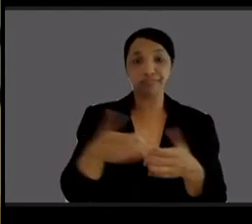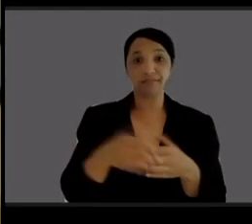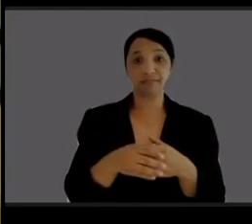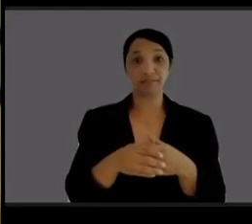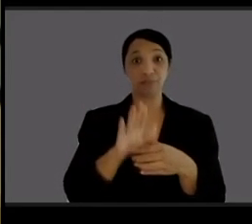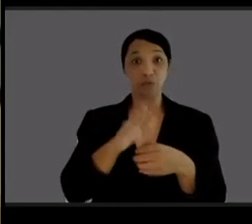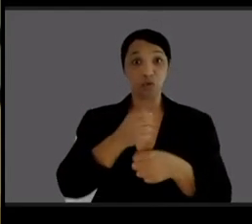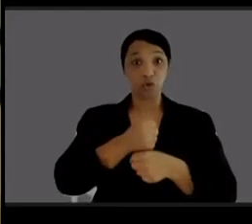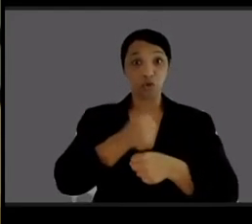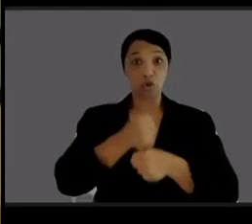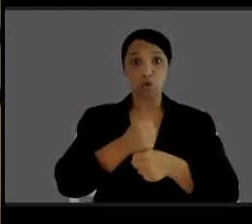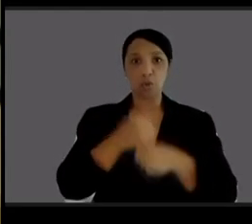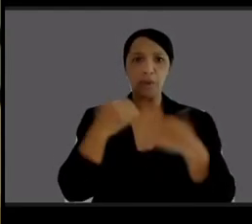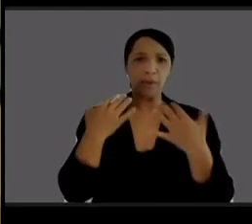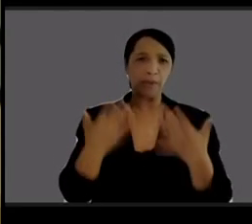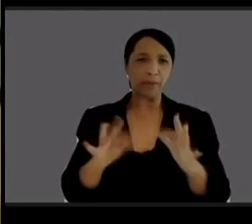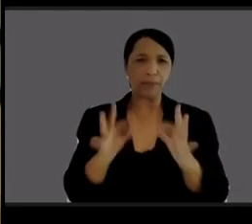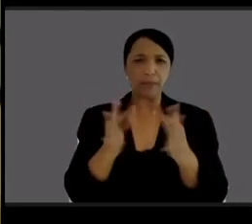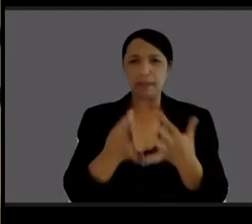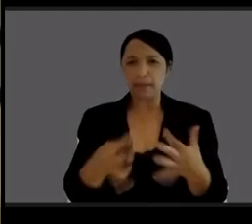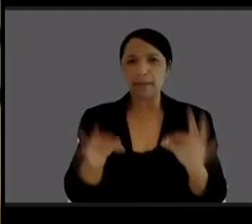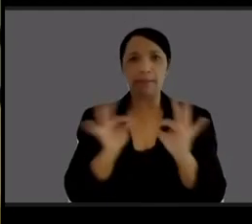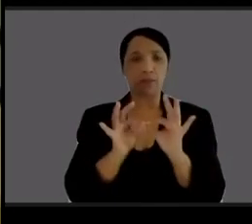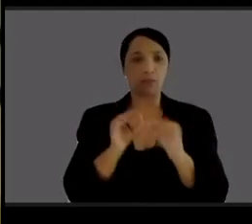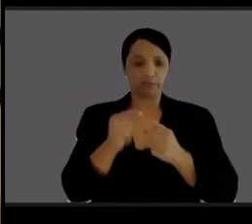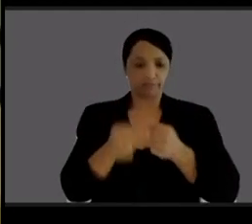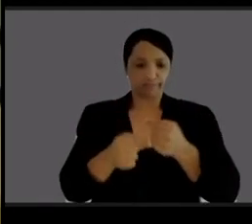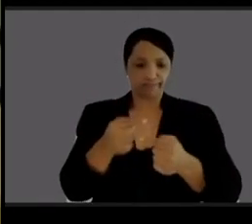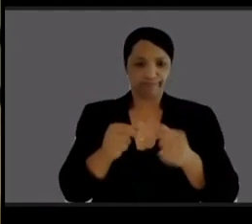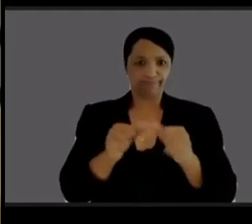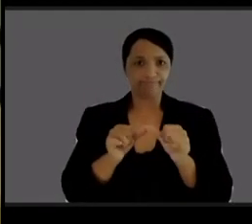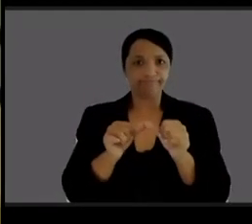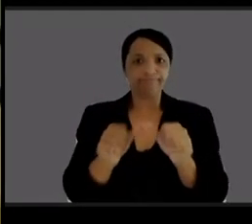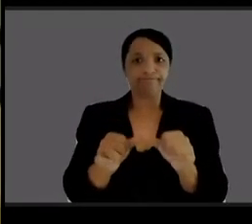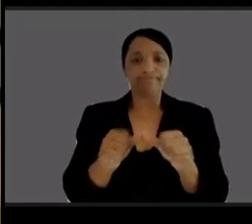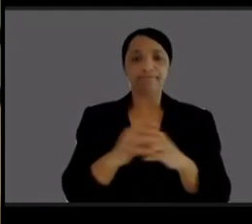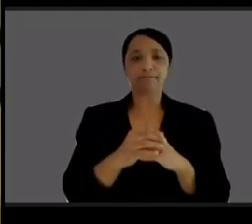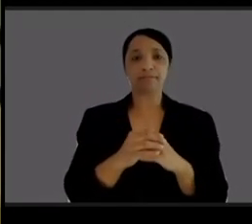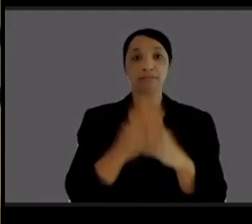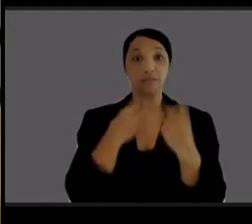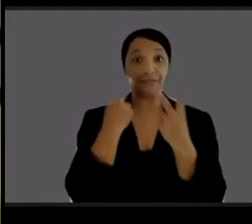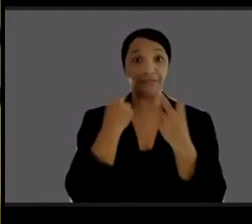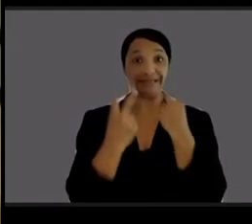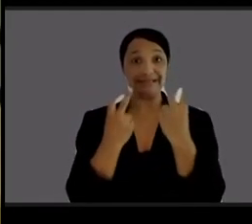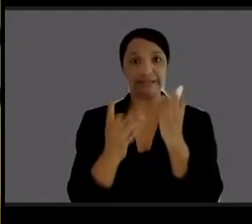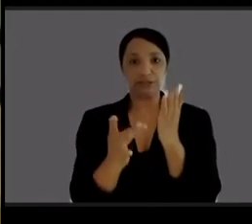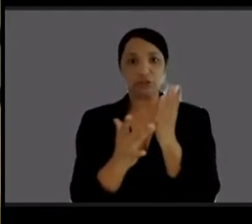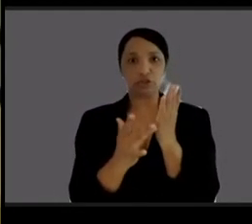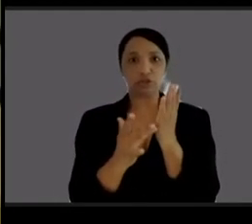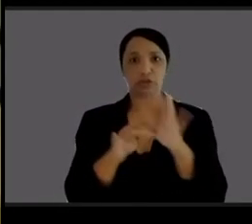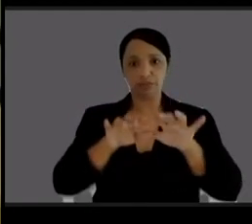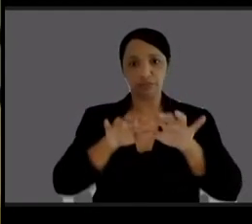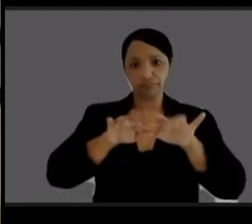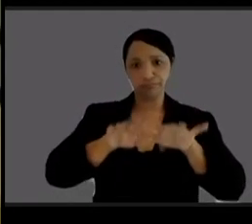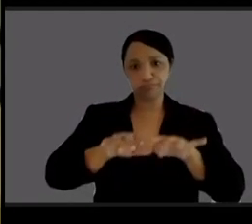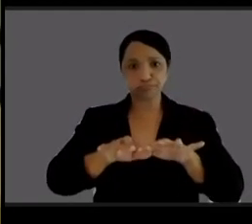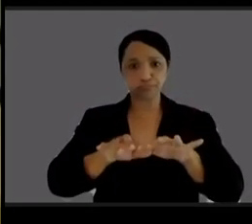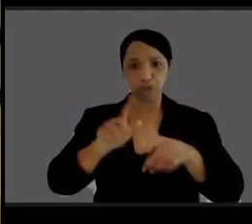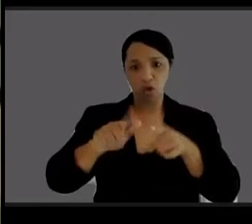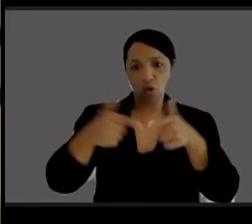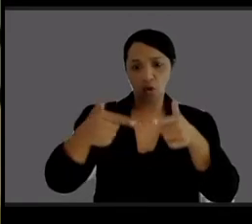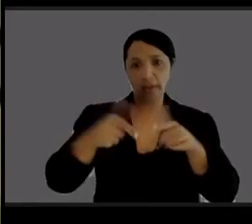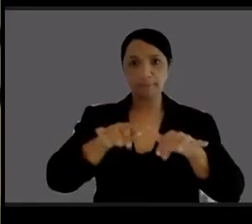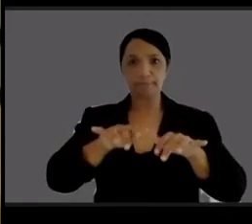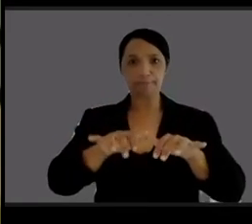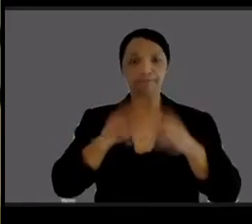la prolifération des crises et à l'aggravation des divisions. Votre travail est plus important que jamais. Nous devons continuer à exploiter les technologies